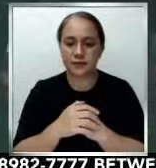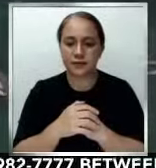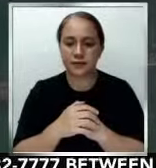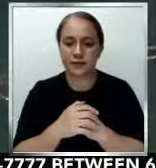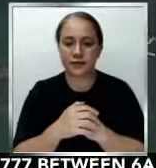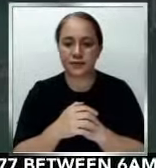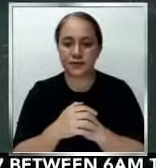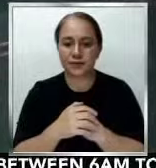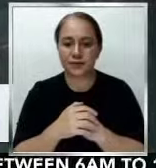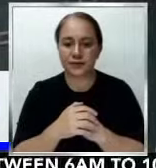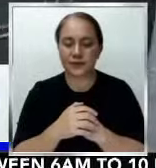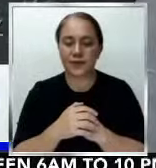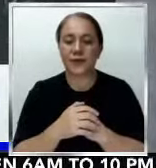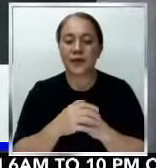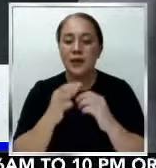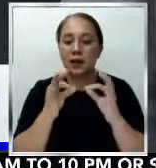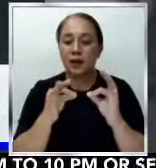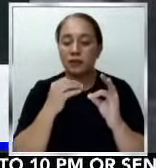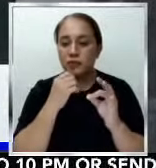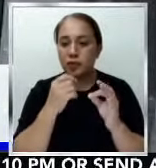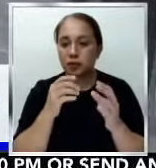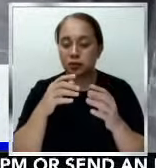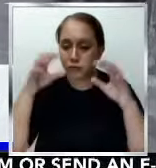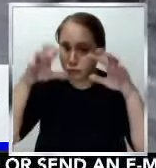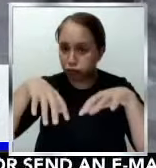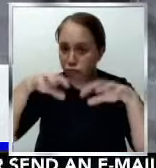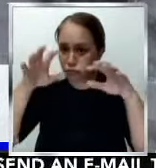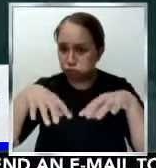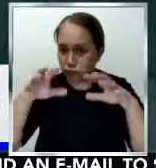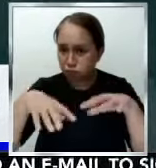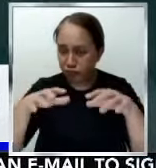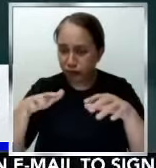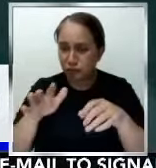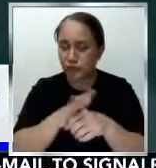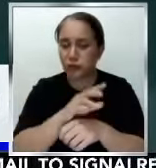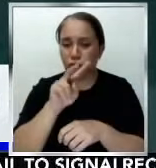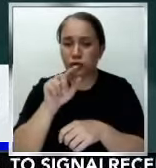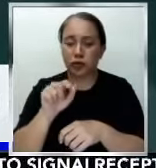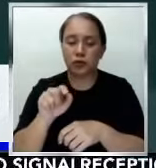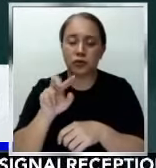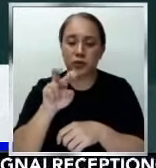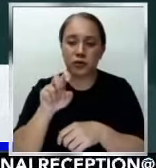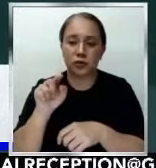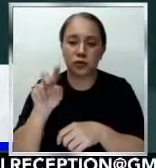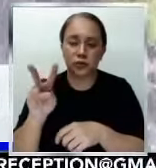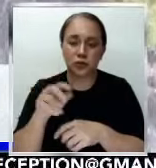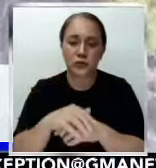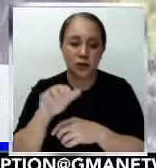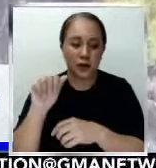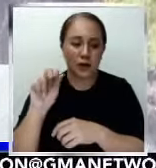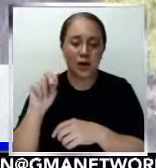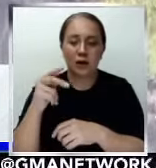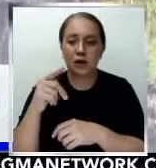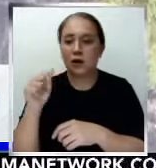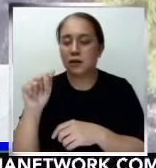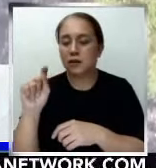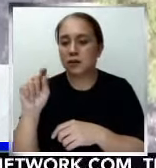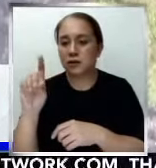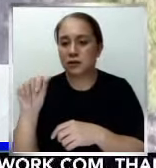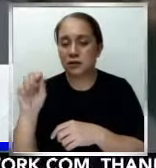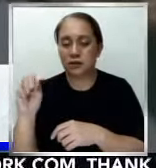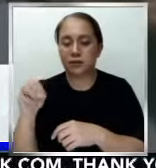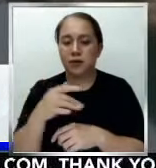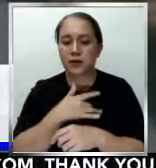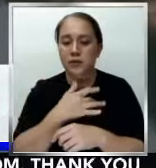Kung hindi mapupuna ng ulan ang 202.2 meters na level ng Angat Dam, mararamdaman ng Metro Manila ang